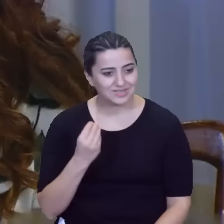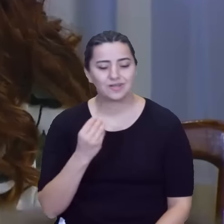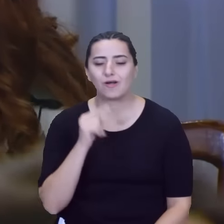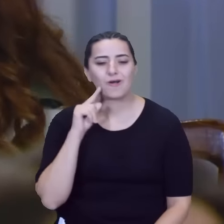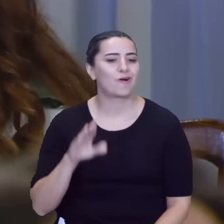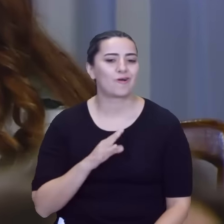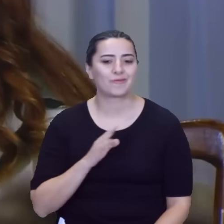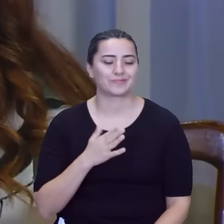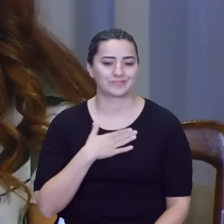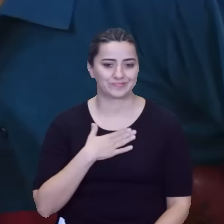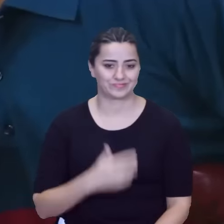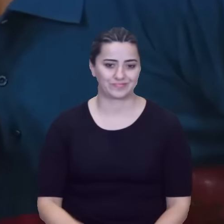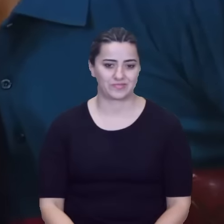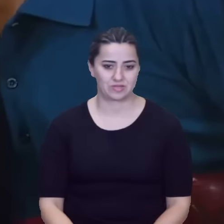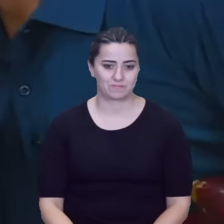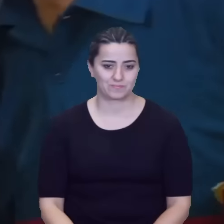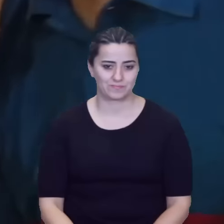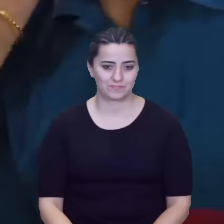kuzum benim, kuzum.